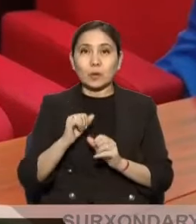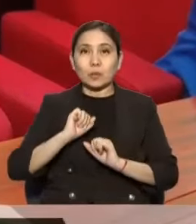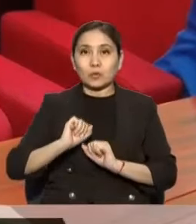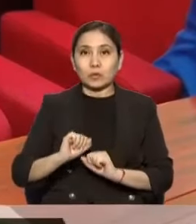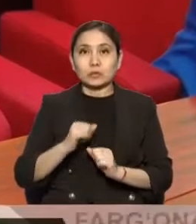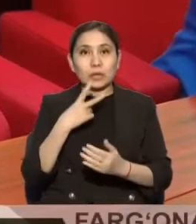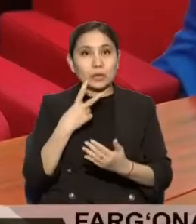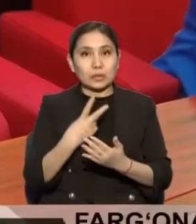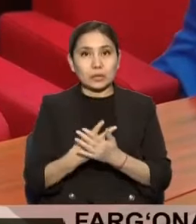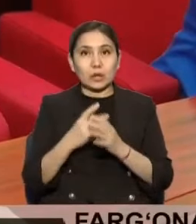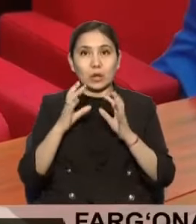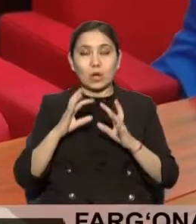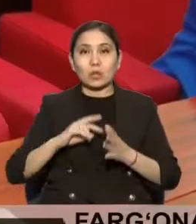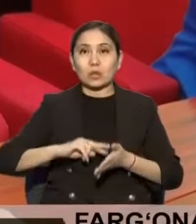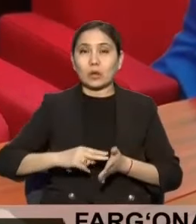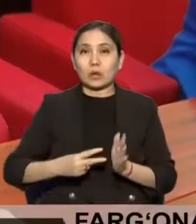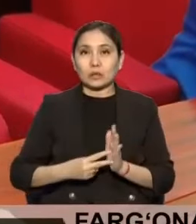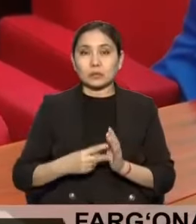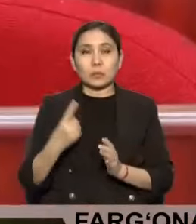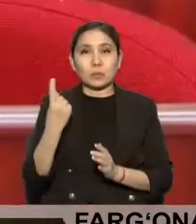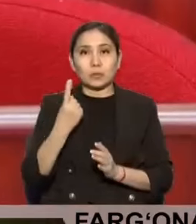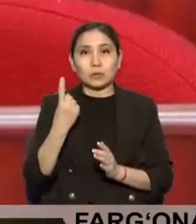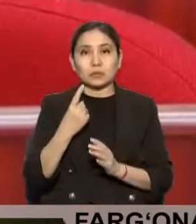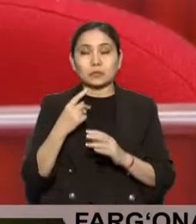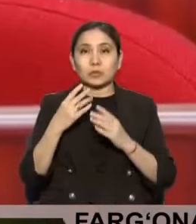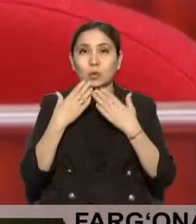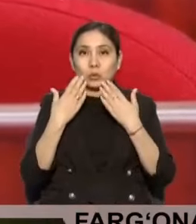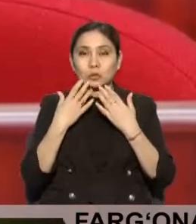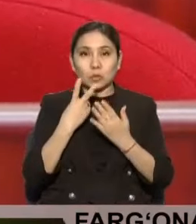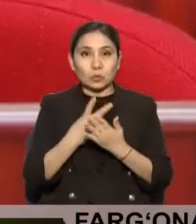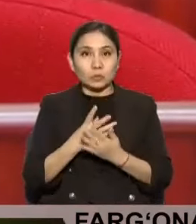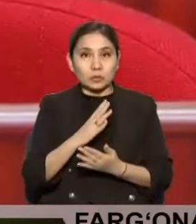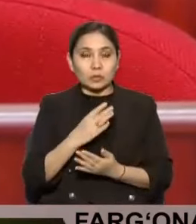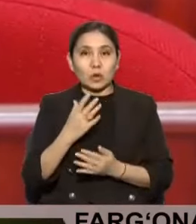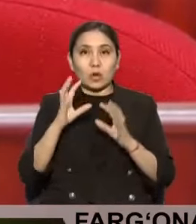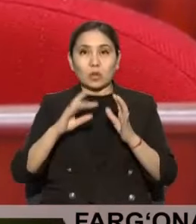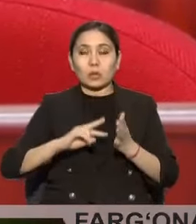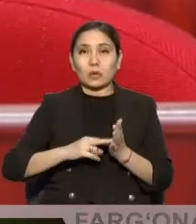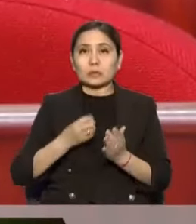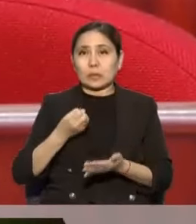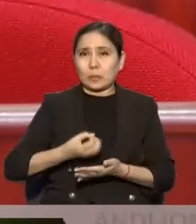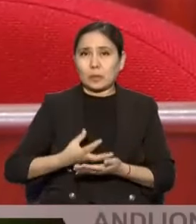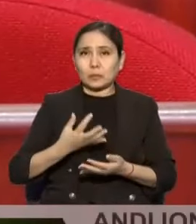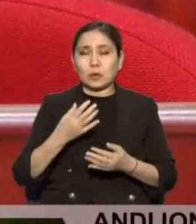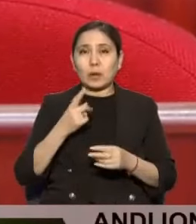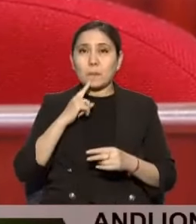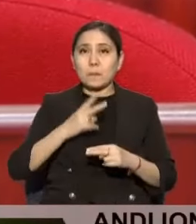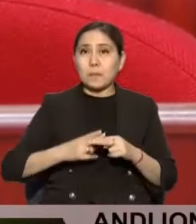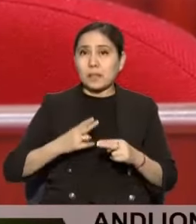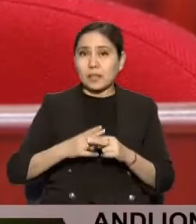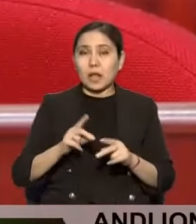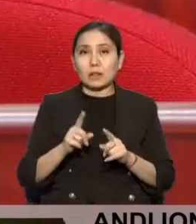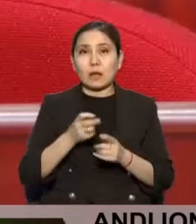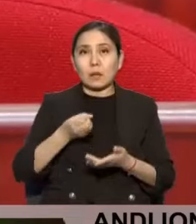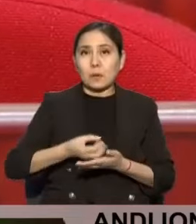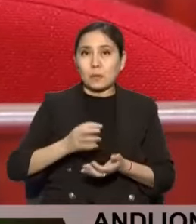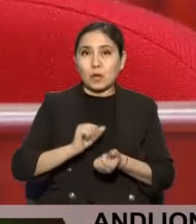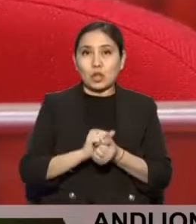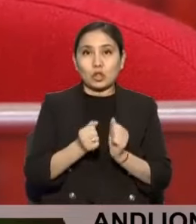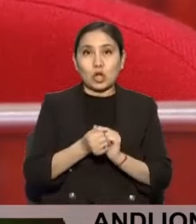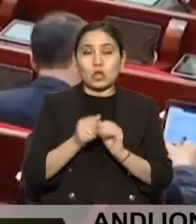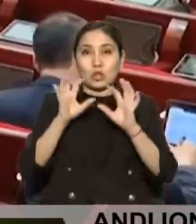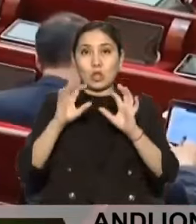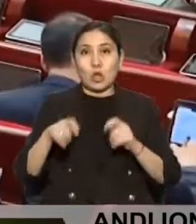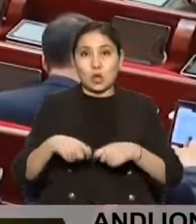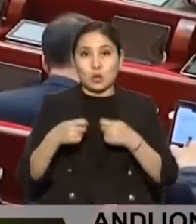qilishga qaratilgan qonun loyihasi birinchi o'qishda ko'rib chiqildi. Qonun loyihasi bilan qimmatbaho metallar va qimmatbaho toshlarni